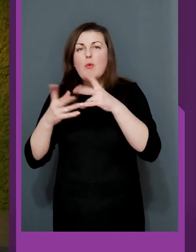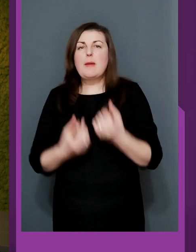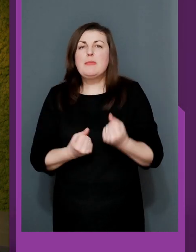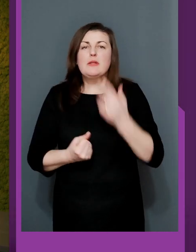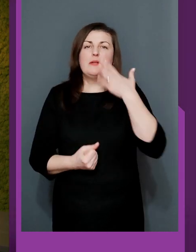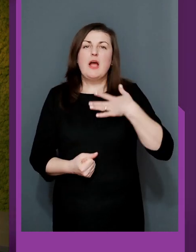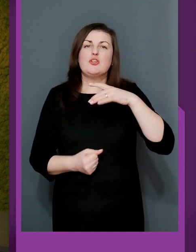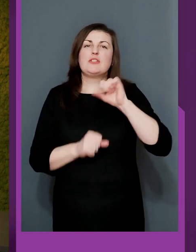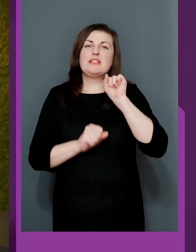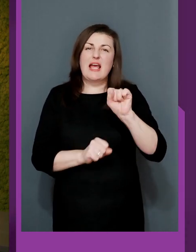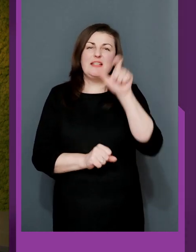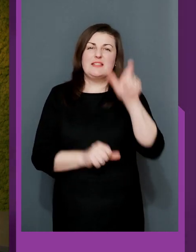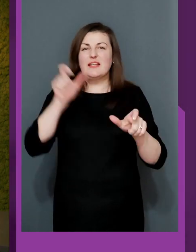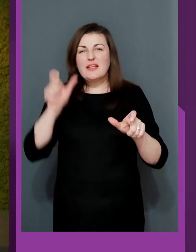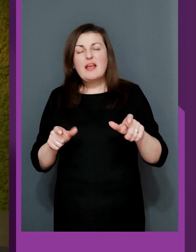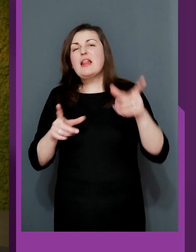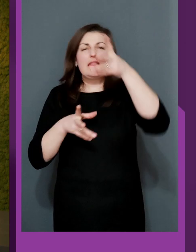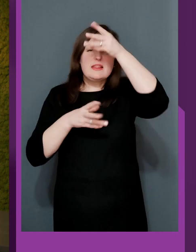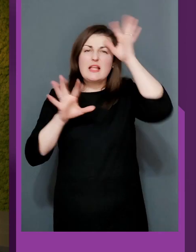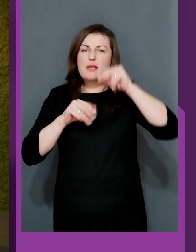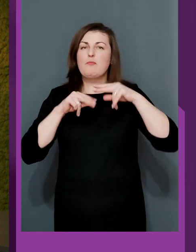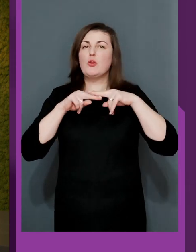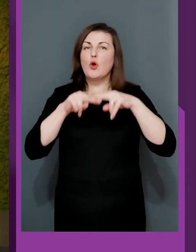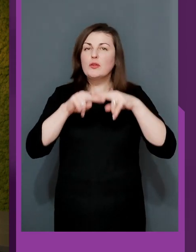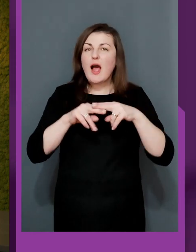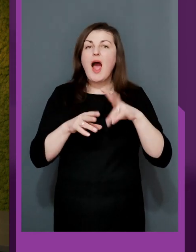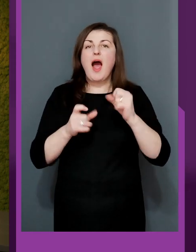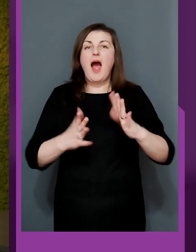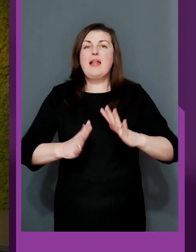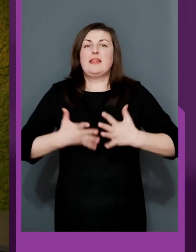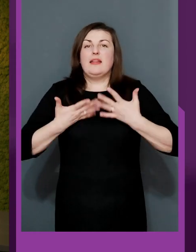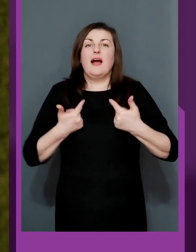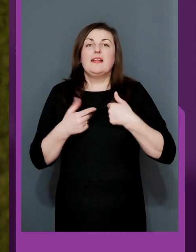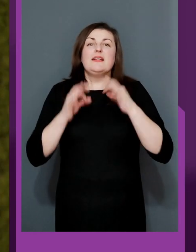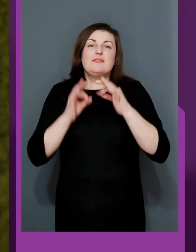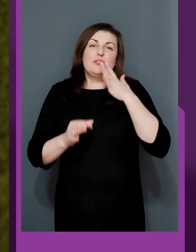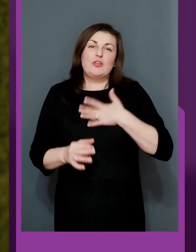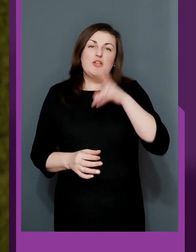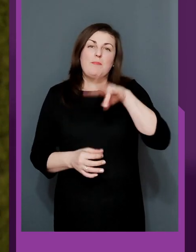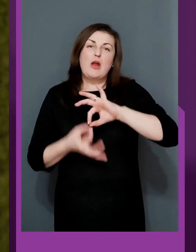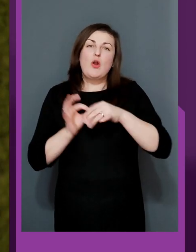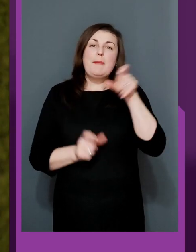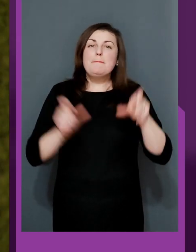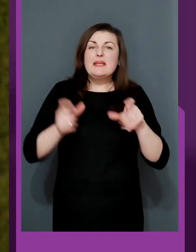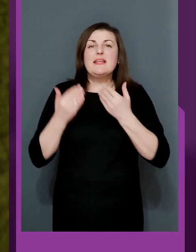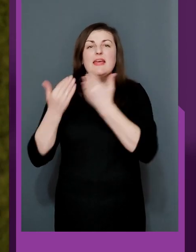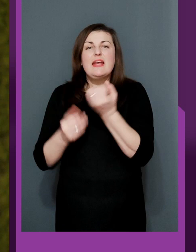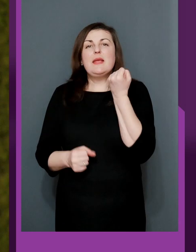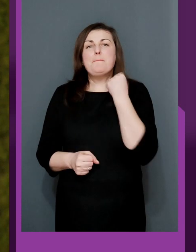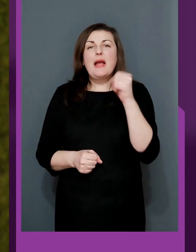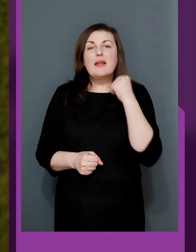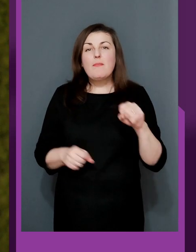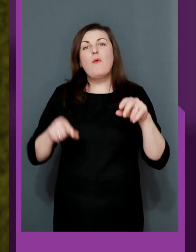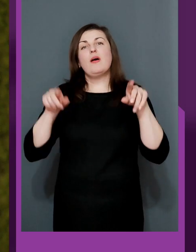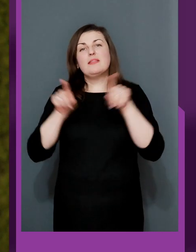наших захисників і захисниц тому не забуваємо донатити а надихають нас звісно наші паралімпійці їхні